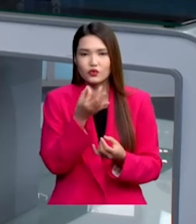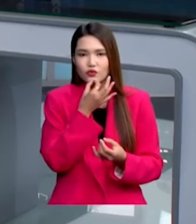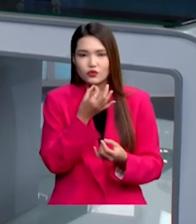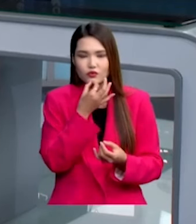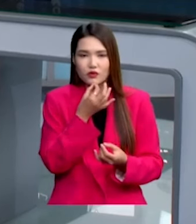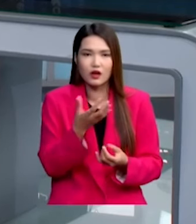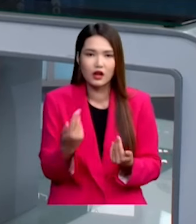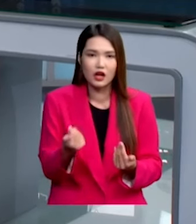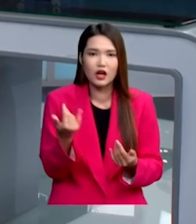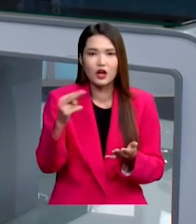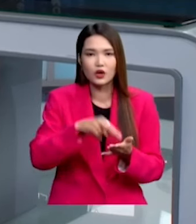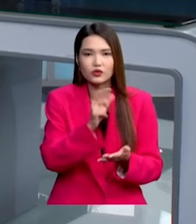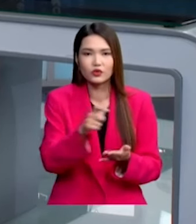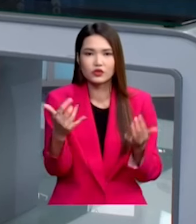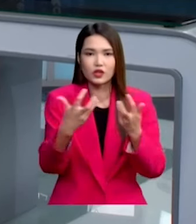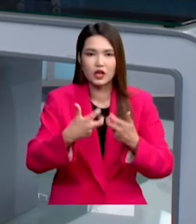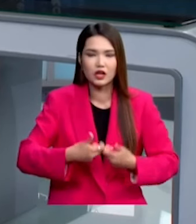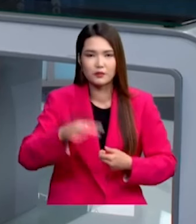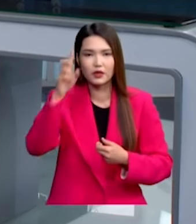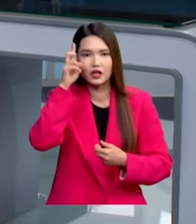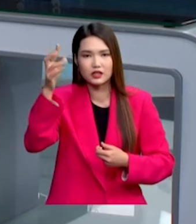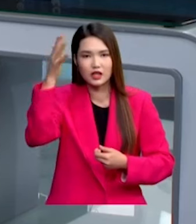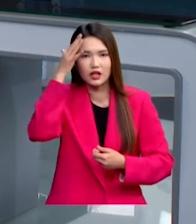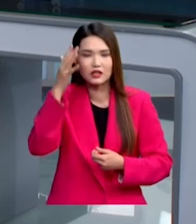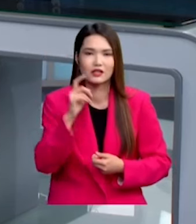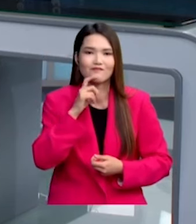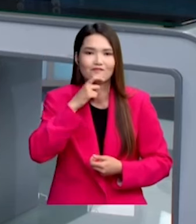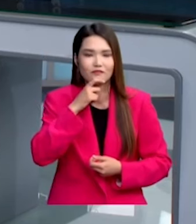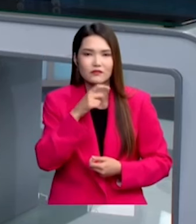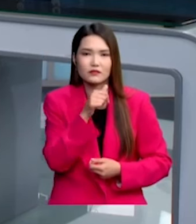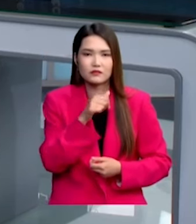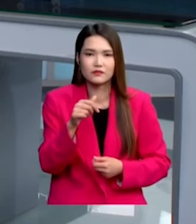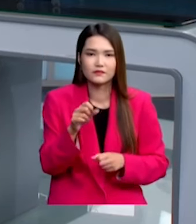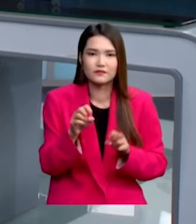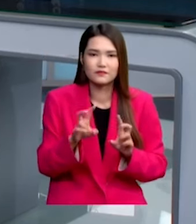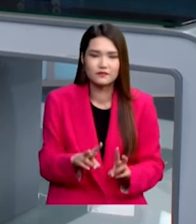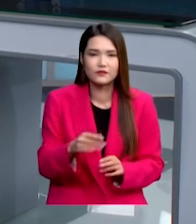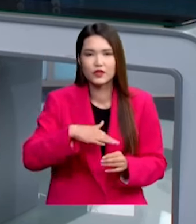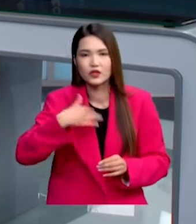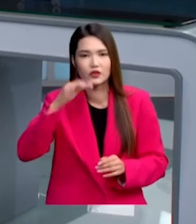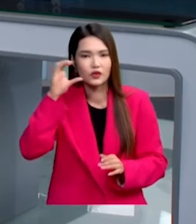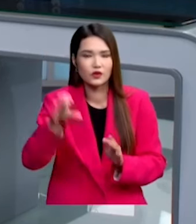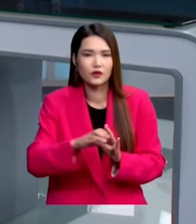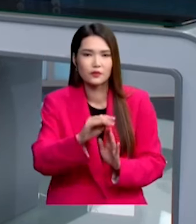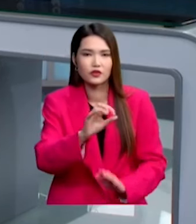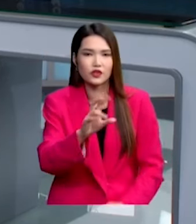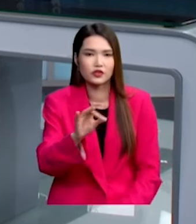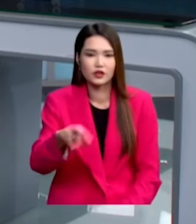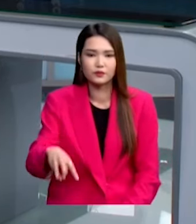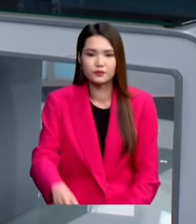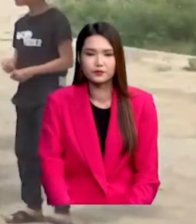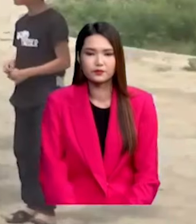не наступил. Люди считают, что местные чиновники намеренно экономят воду. Стороны выслушала Жанна Армасугутова.